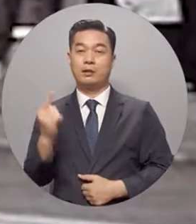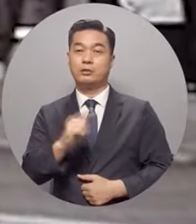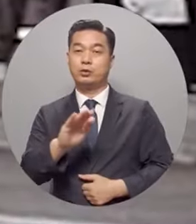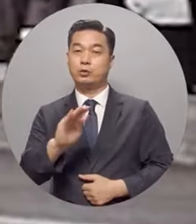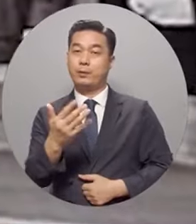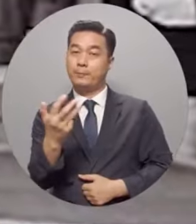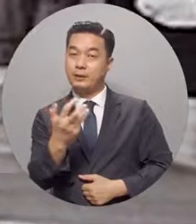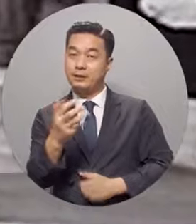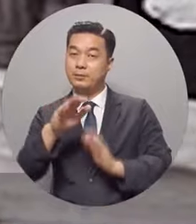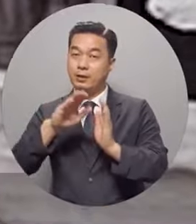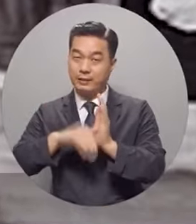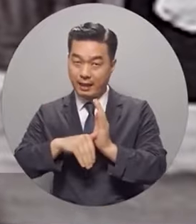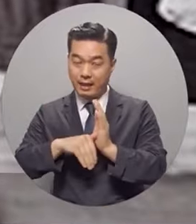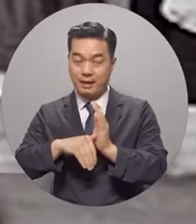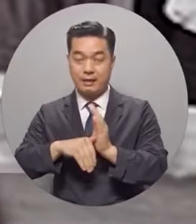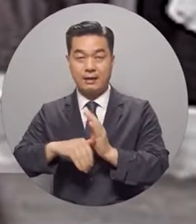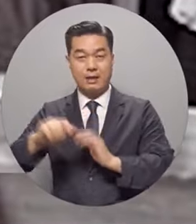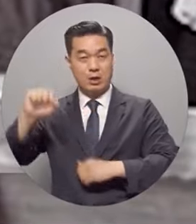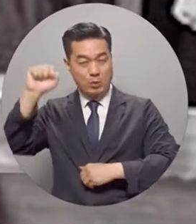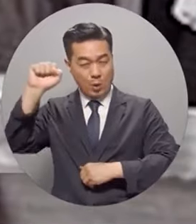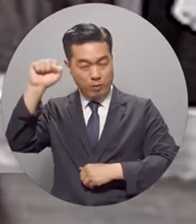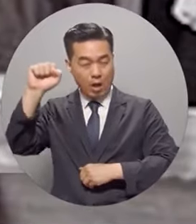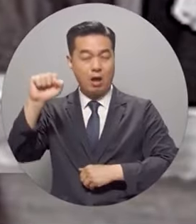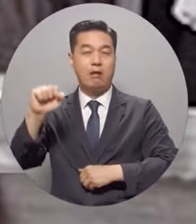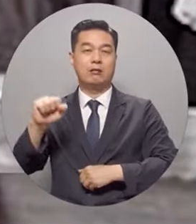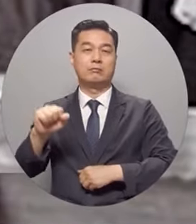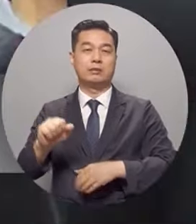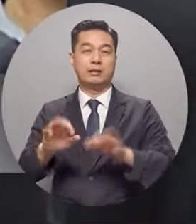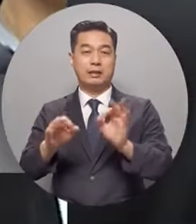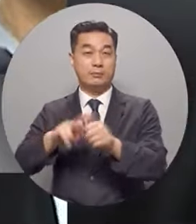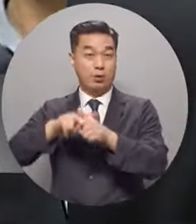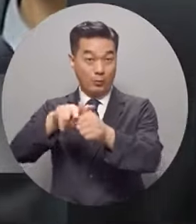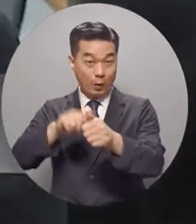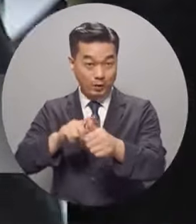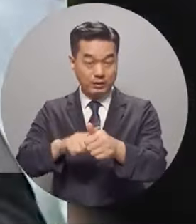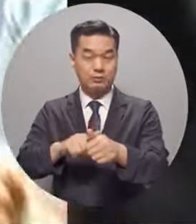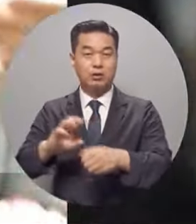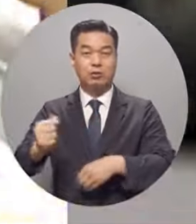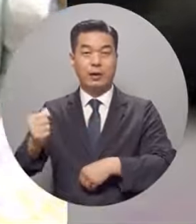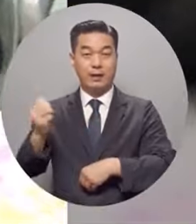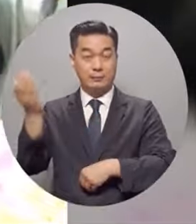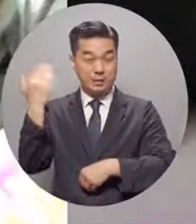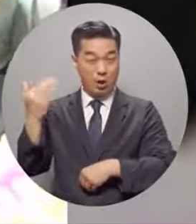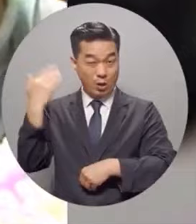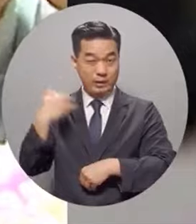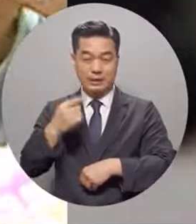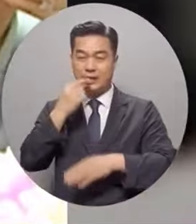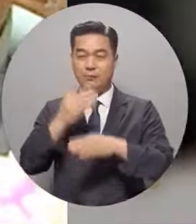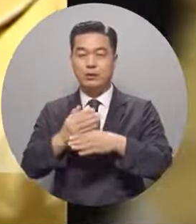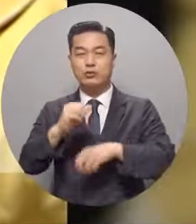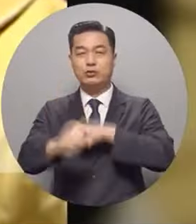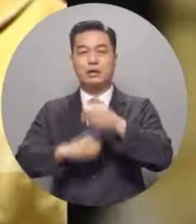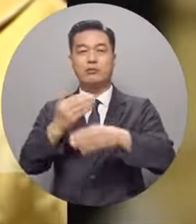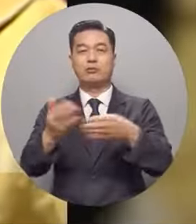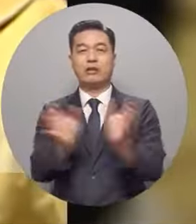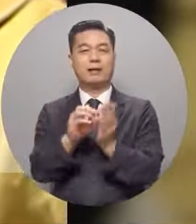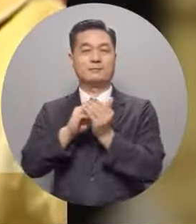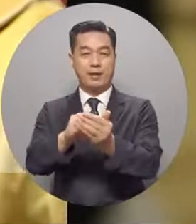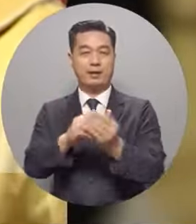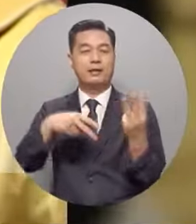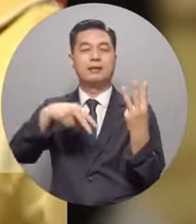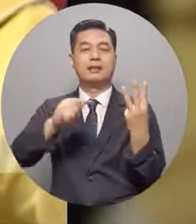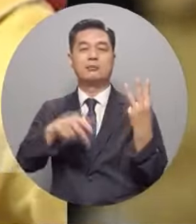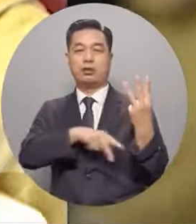1980년대 강성 노동운동가였던 김 후보자는 90년대 국민의힘 전신인 민주자유당에 입당해 3선